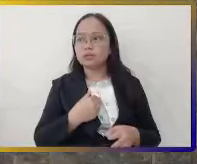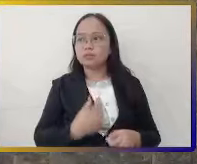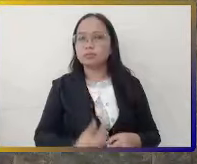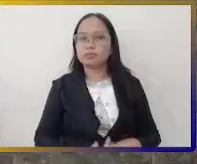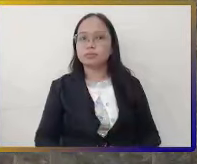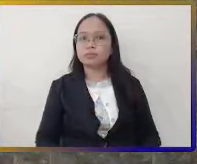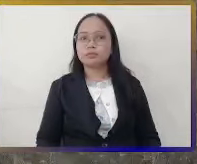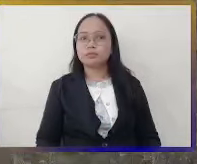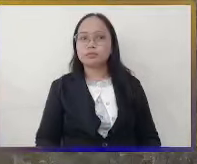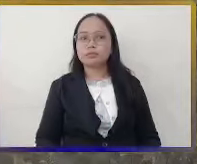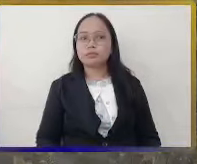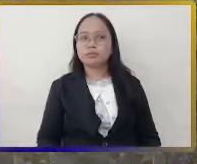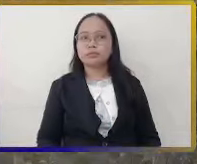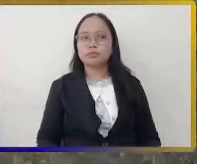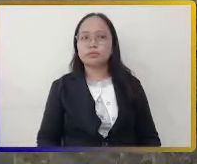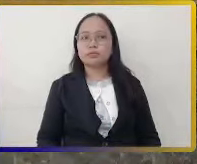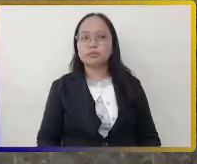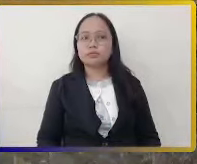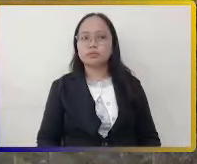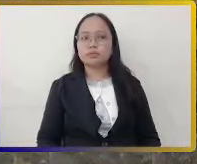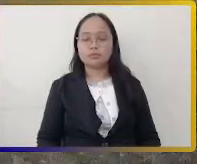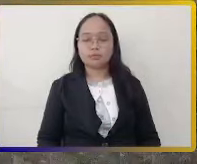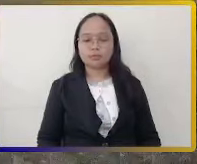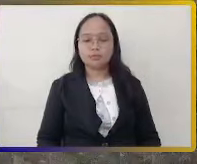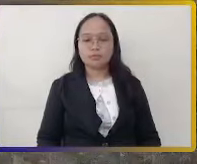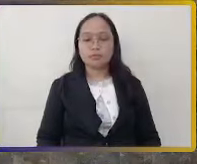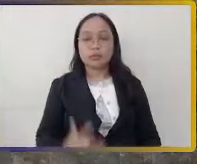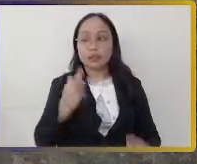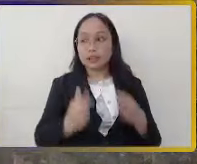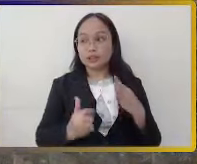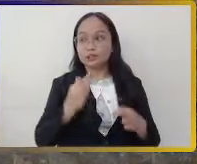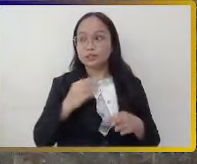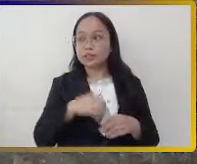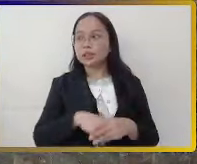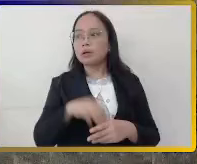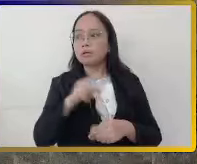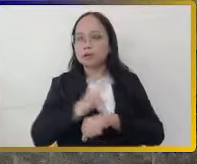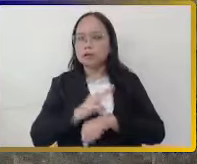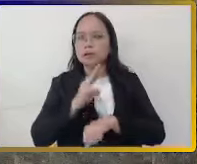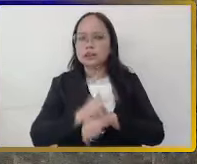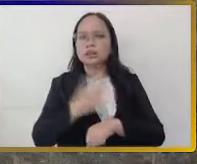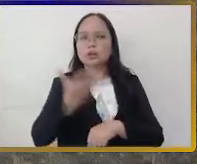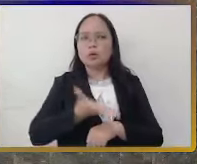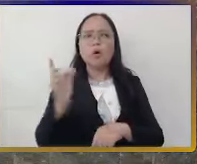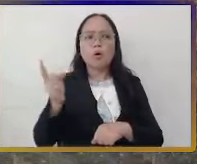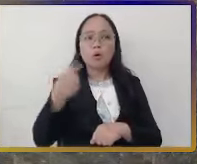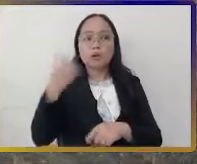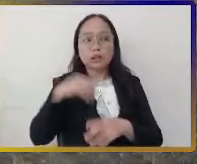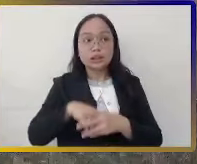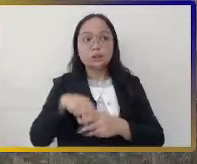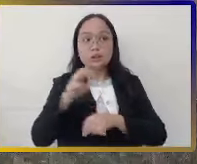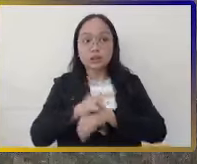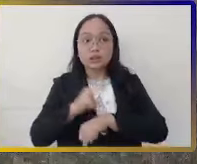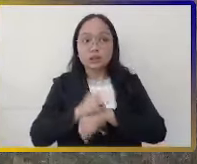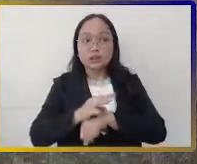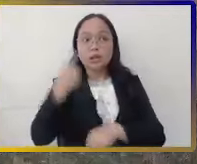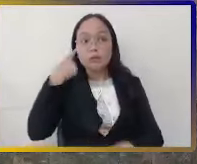See that? Now, kapatid, kung sa ministry ay nandiyan ka lamang sa ministry